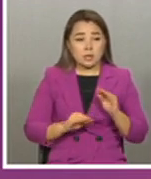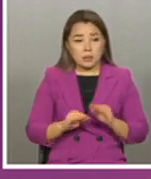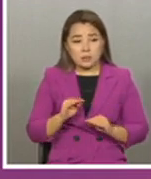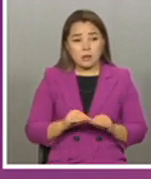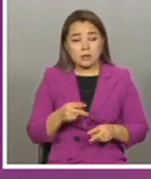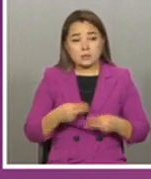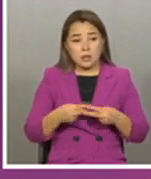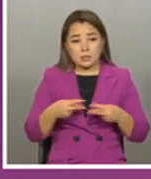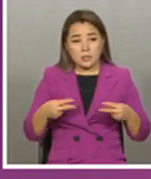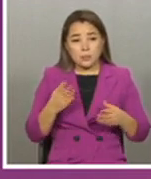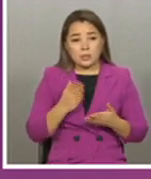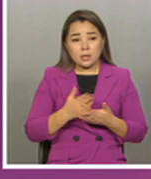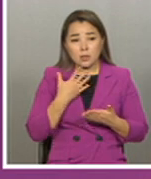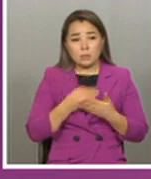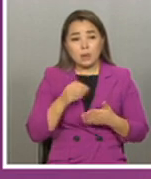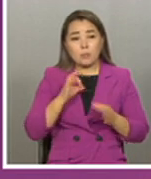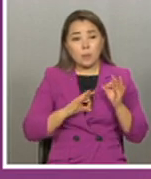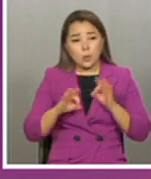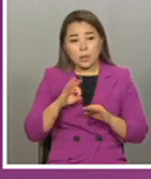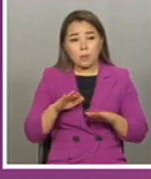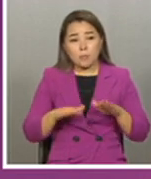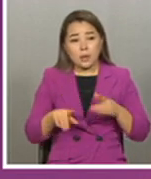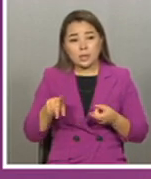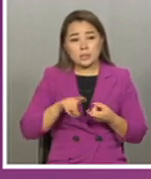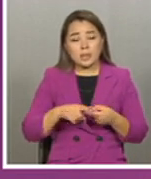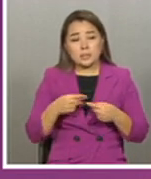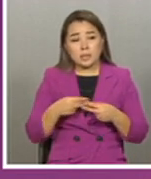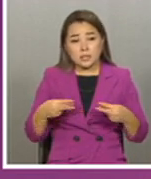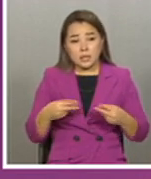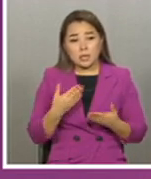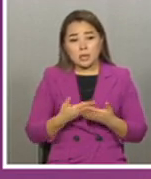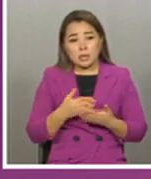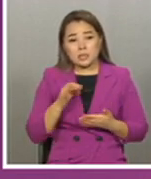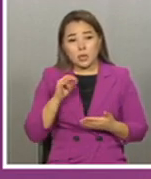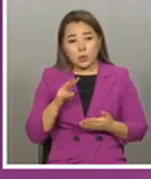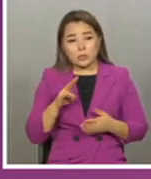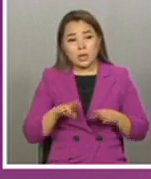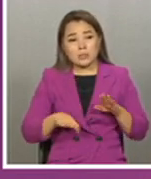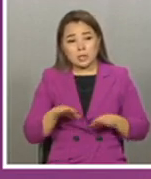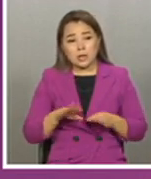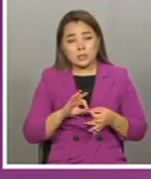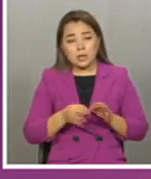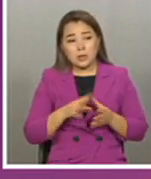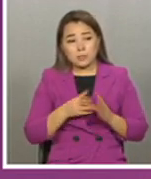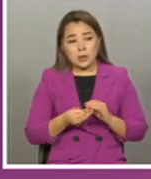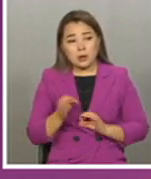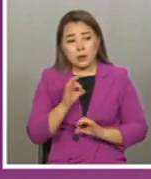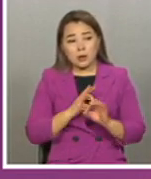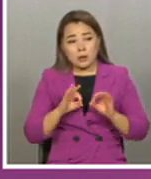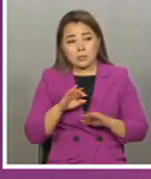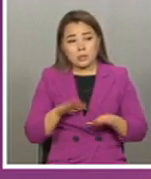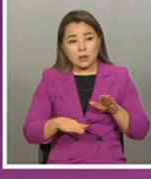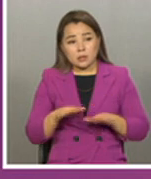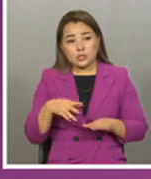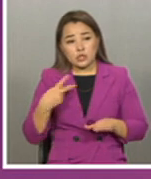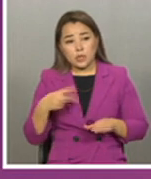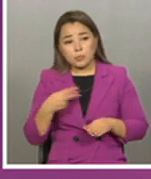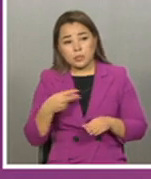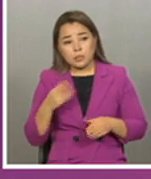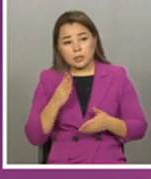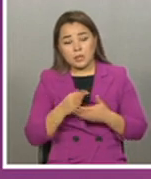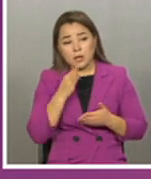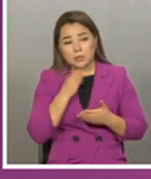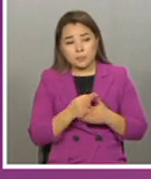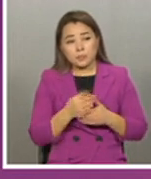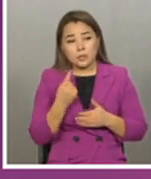атомдық немесе молекулалық массасына тең. Мысалы, неонның салыстырмалы атомдық массасы 20-ға тең болғандықтан,